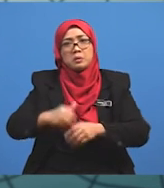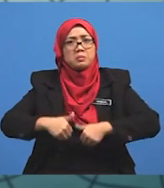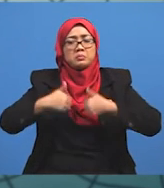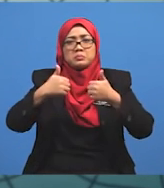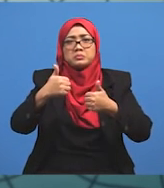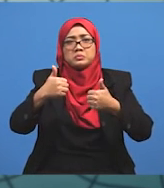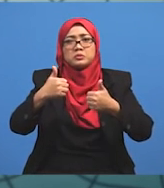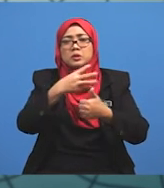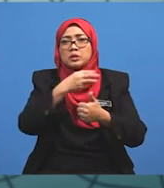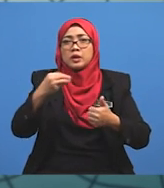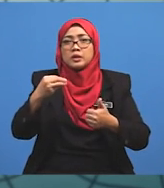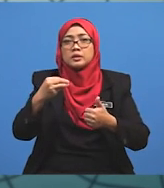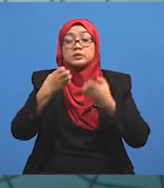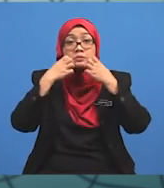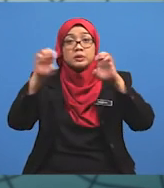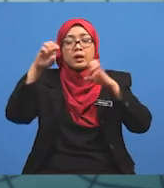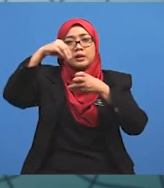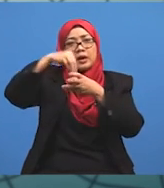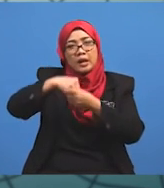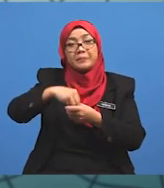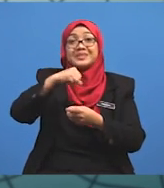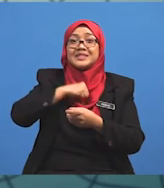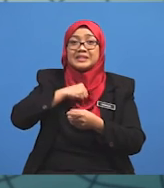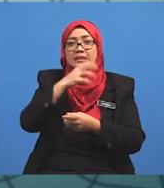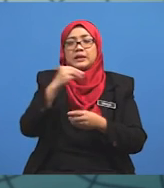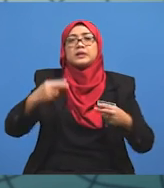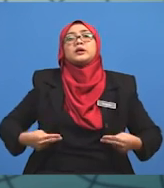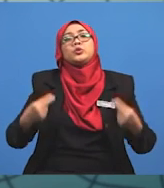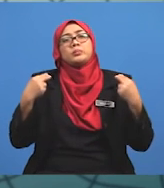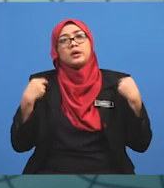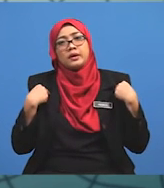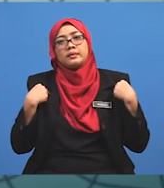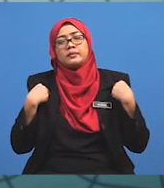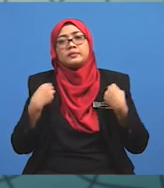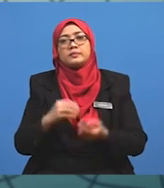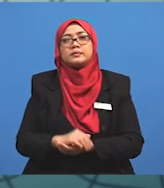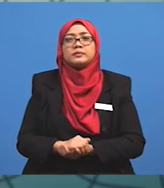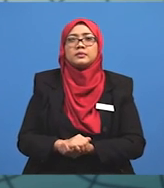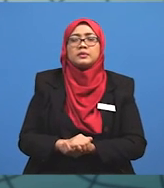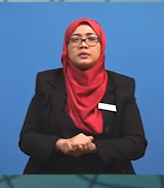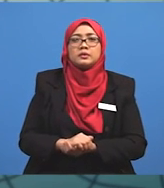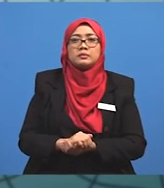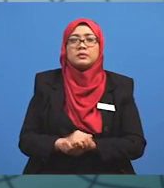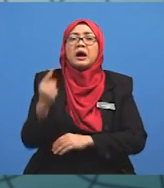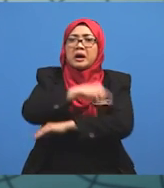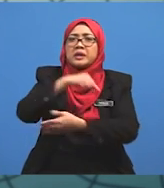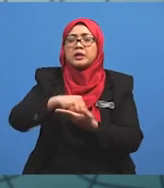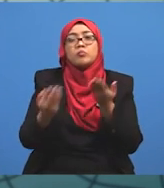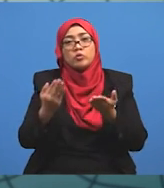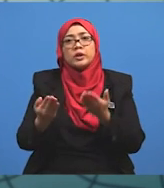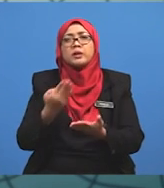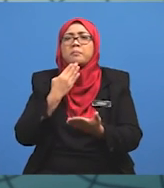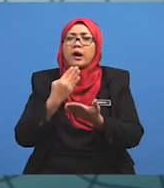dan peribadi kita insya-Allah. Mudahan hari ini kita lebih baik daripada semalam murid-murid